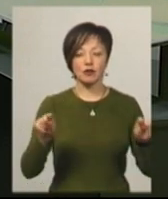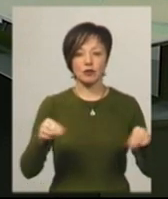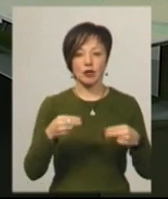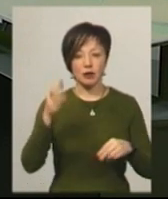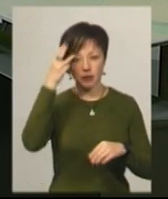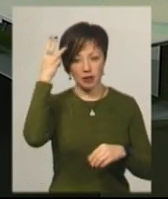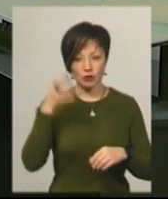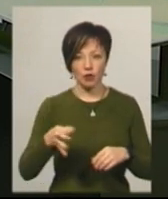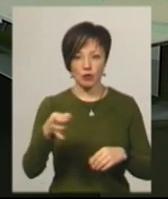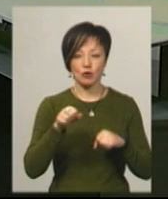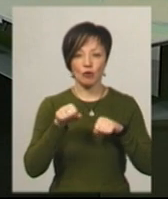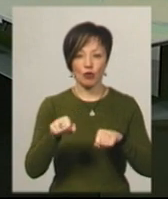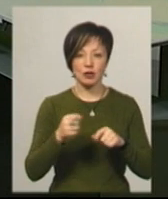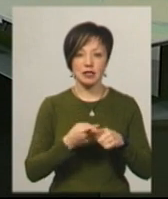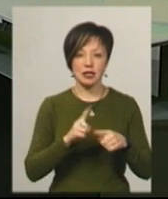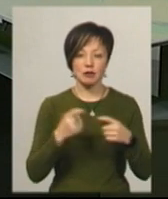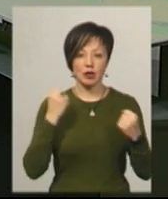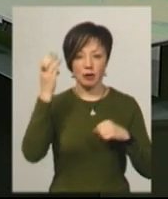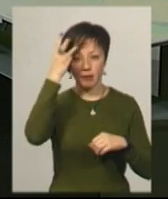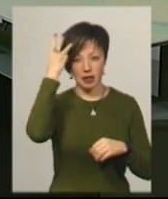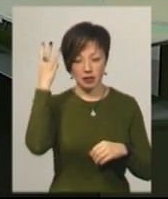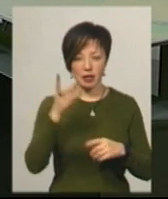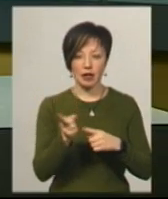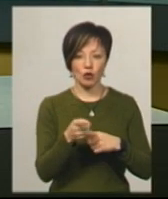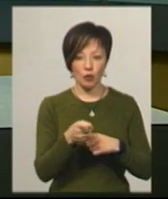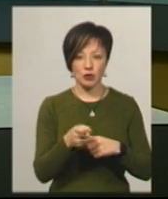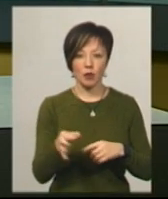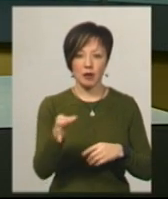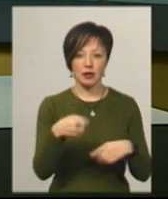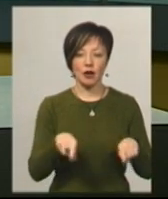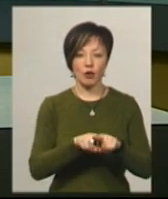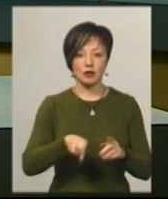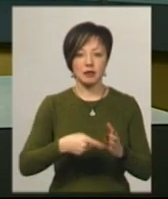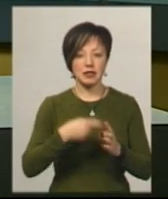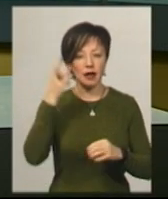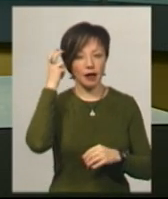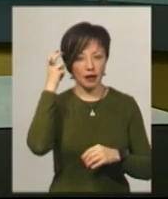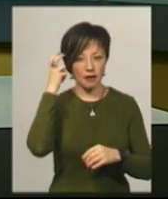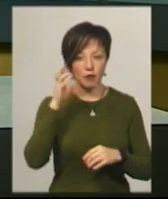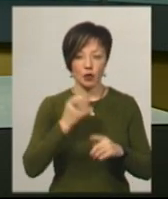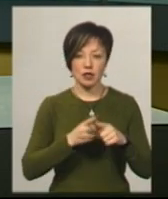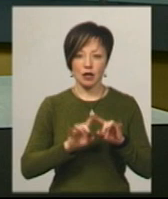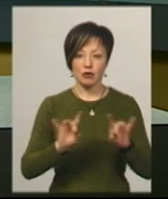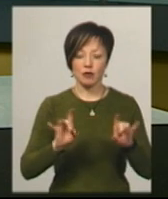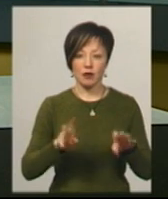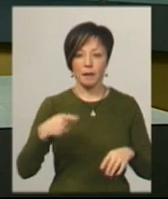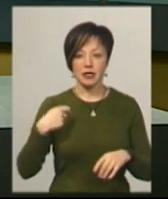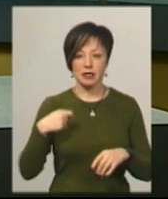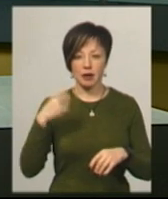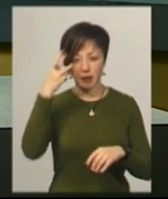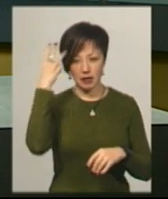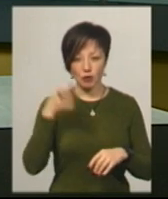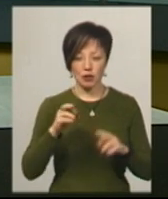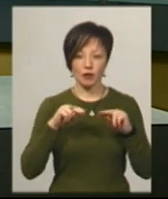чемпіонаті Хмельницької області з боксу. Це спортсмени з Хмельницької, Тернопільської областей, а також міста Києва. Про це розповів президент Хмельницької